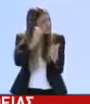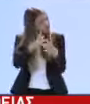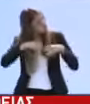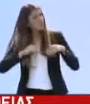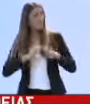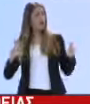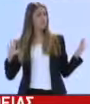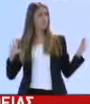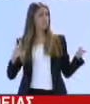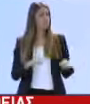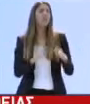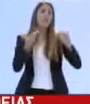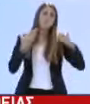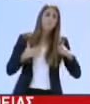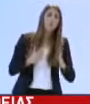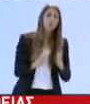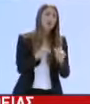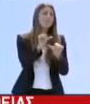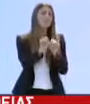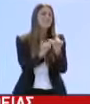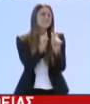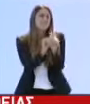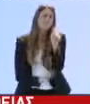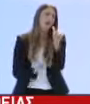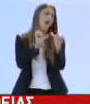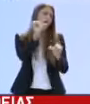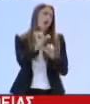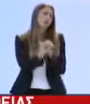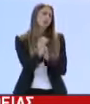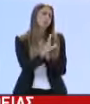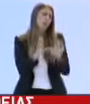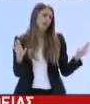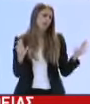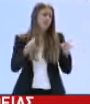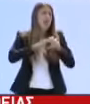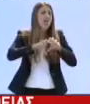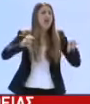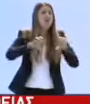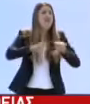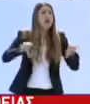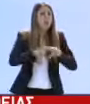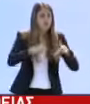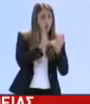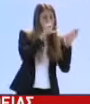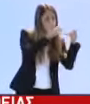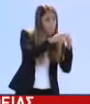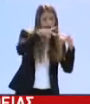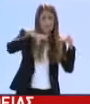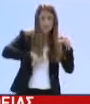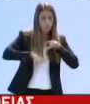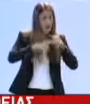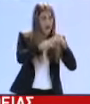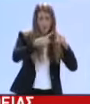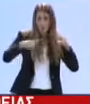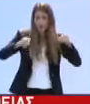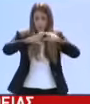Προχωράμε, φίλες και φίλοι, σε μια σειρά από πολύ τολμηρές αλλαγές. Διαχωρίζουμε το κόμμα από το κράτος.